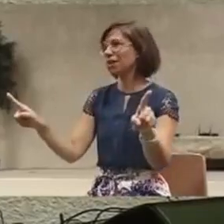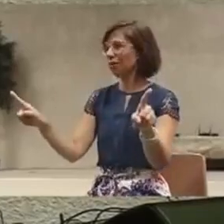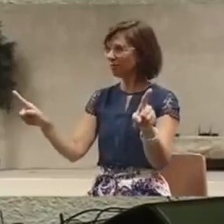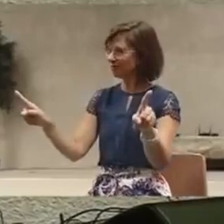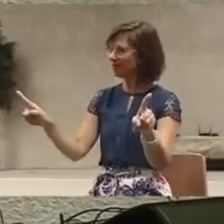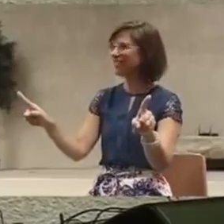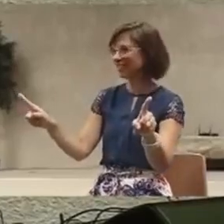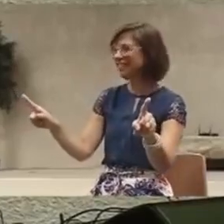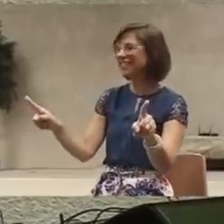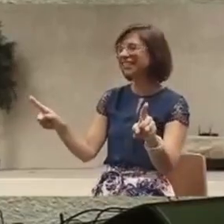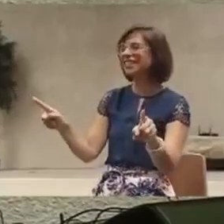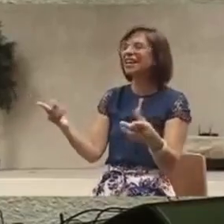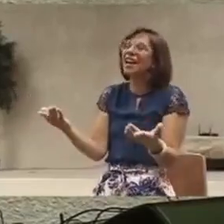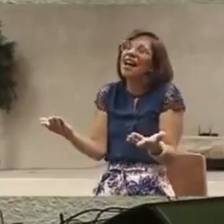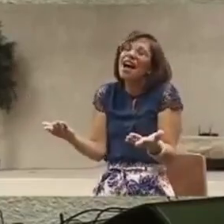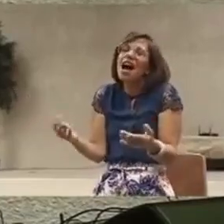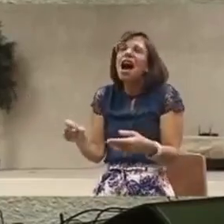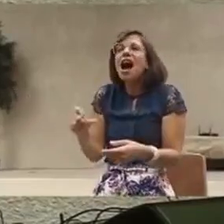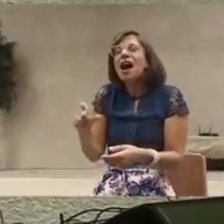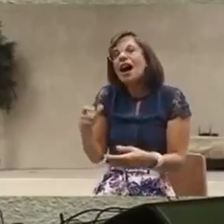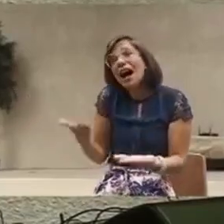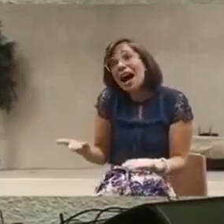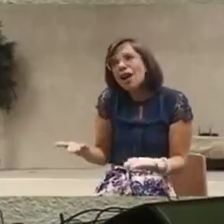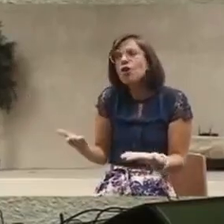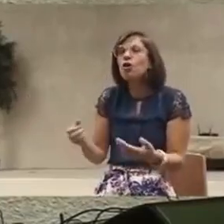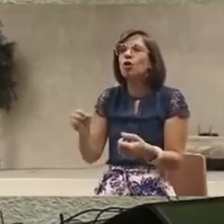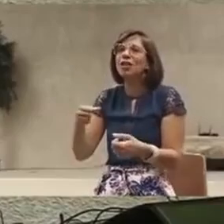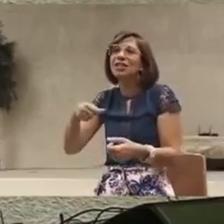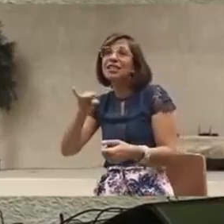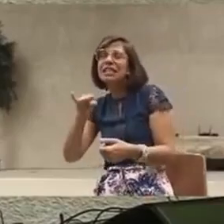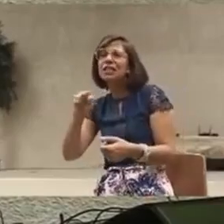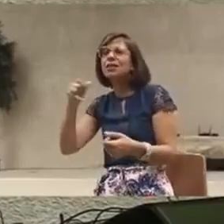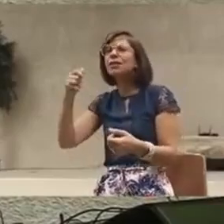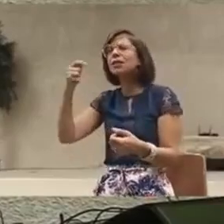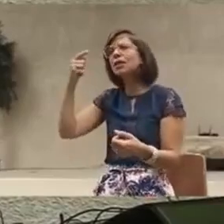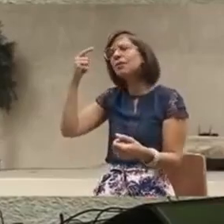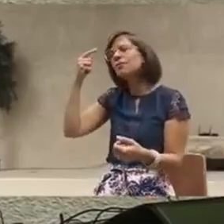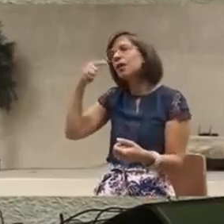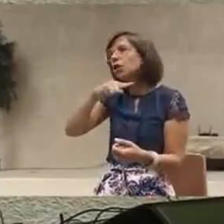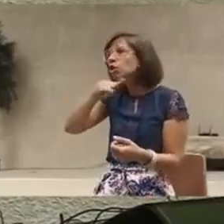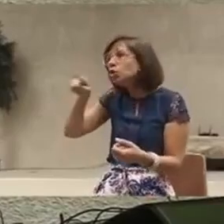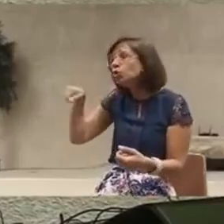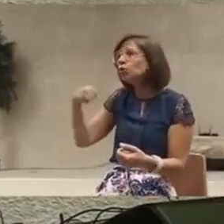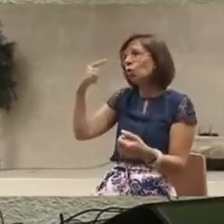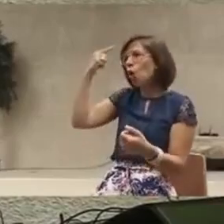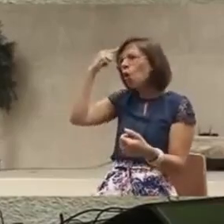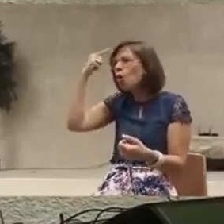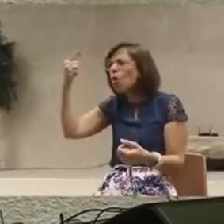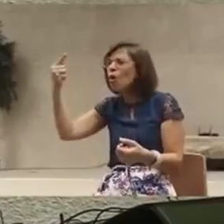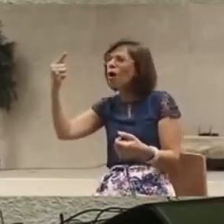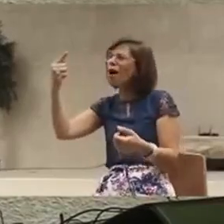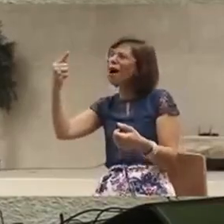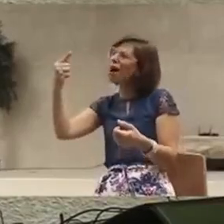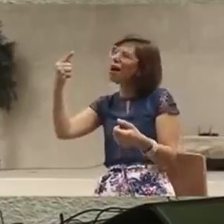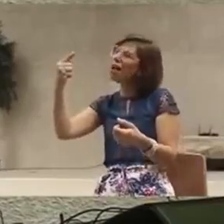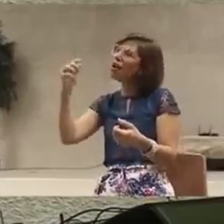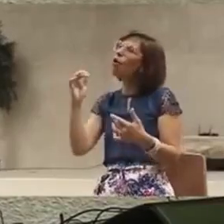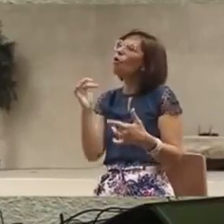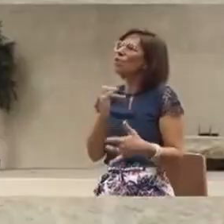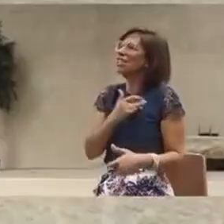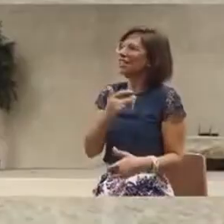c'est sûr que si on se fie aux impressions et aux sensations, on va se